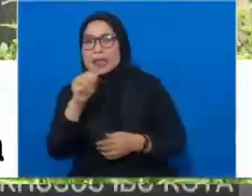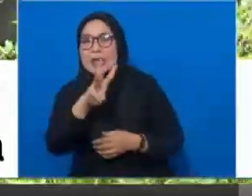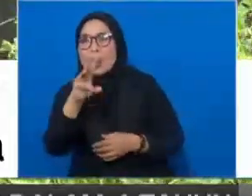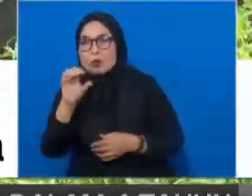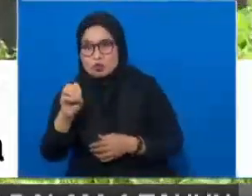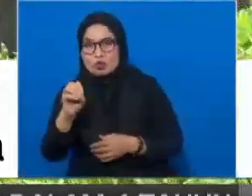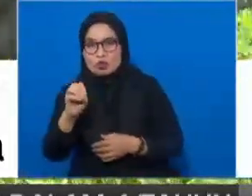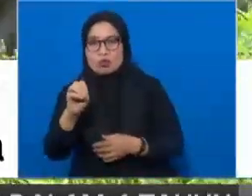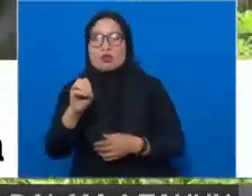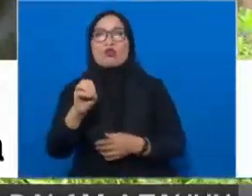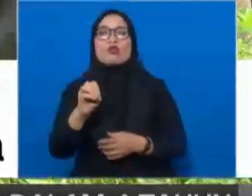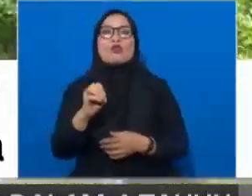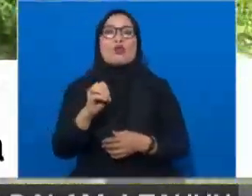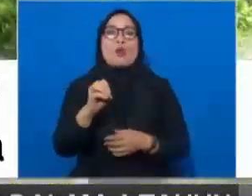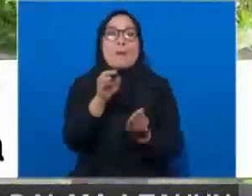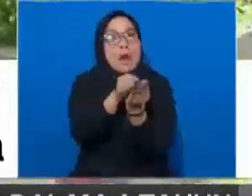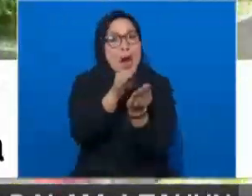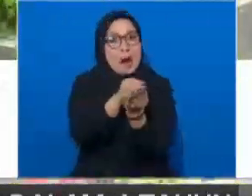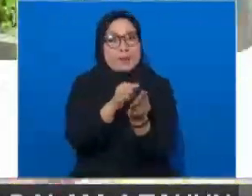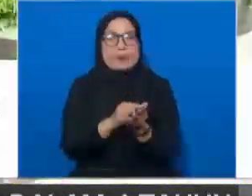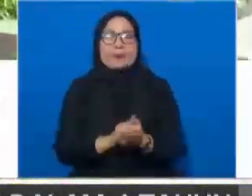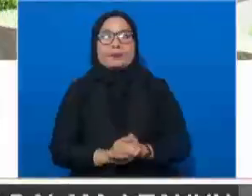ada yang lebih luas lagi.